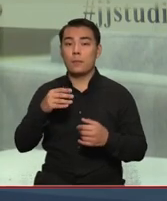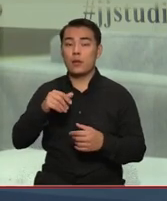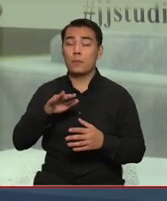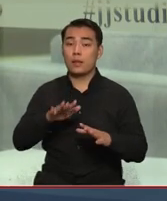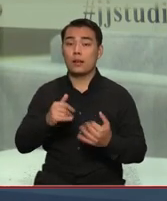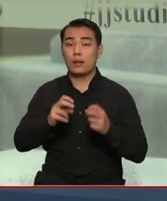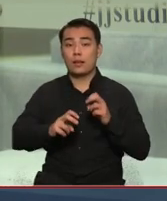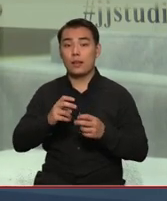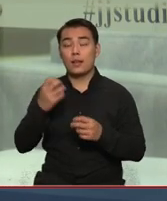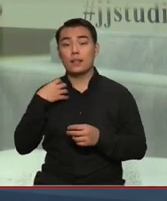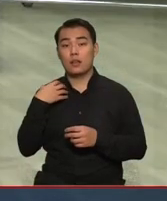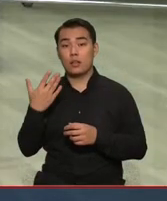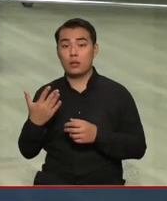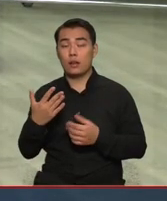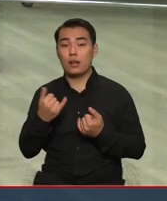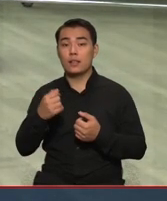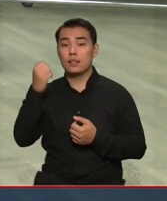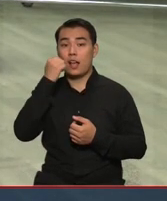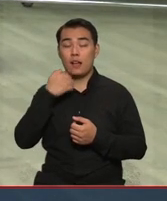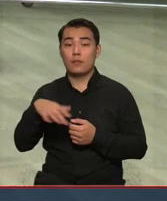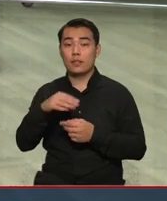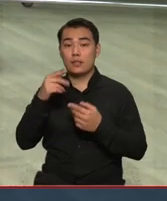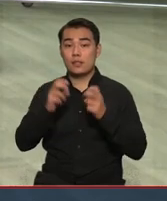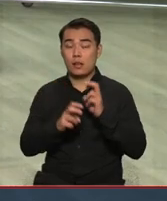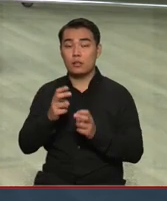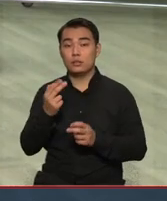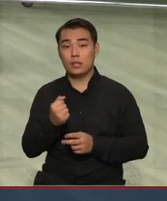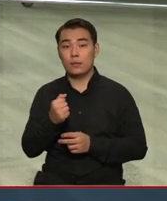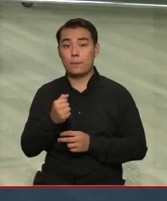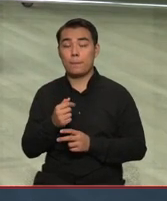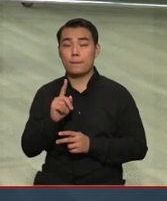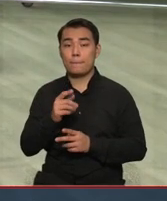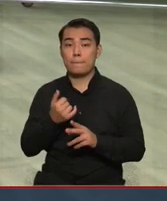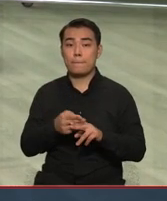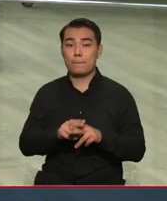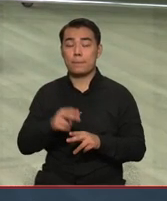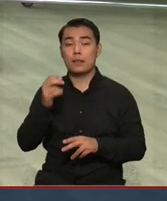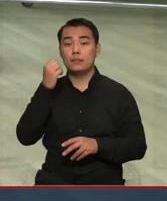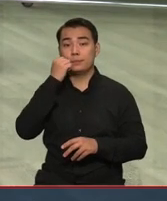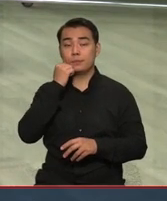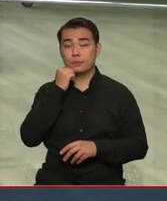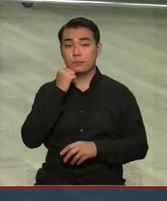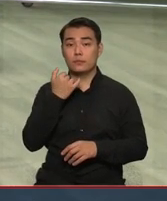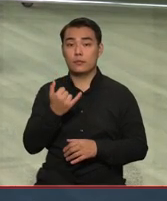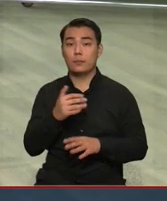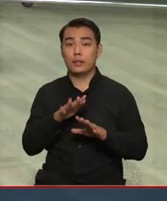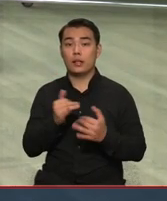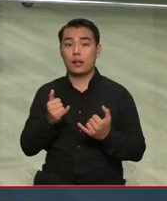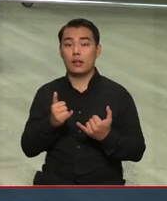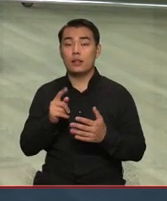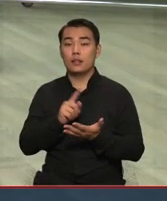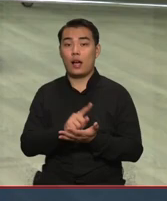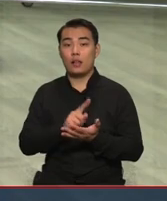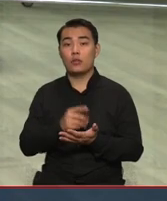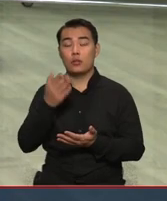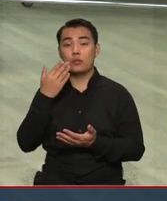бәрі Қызылордадағы бұл ескірген. Бұл кен орындарды қазір салықтық